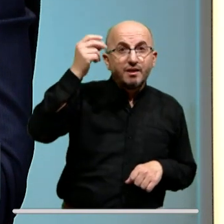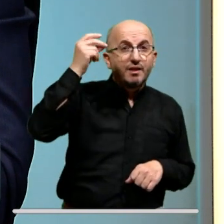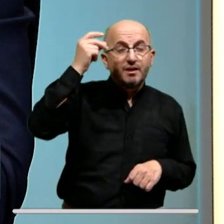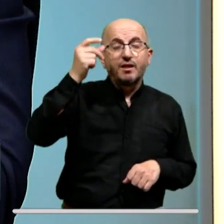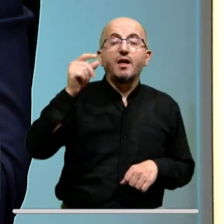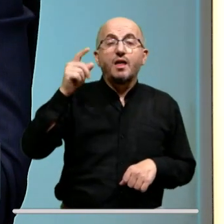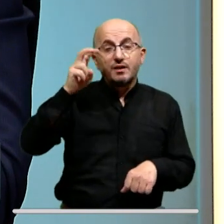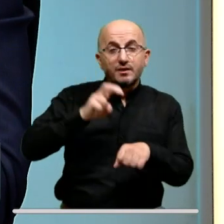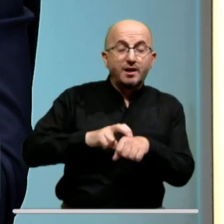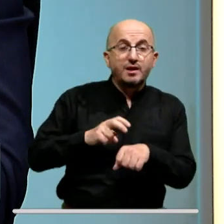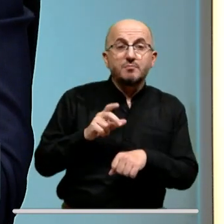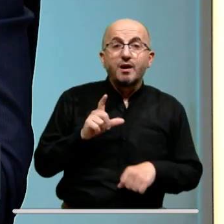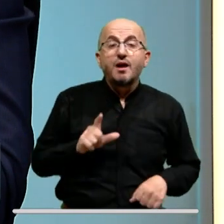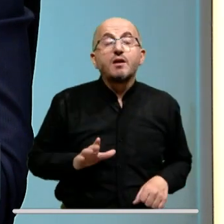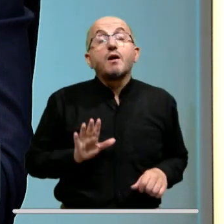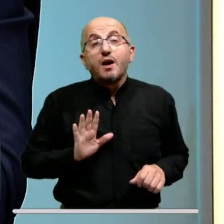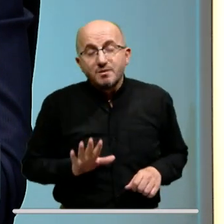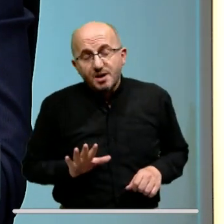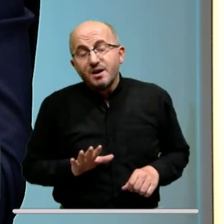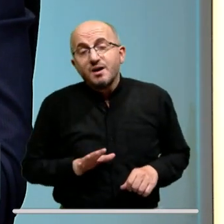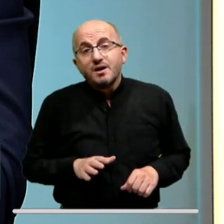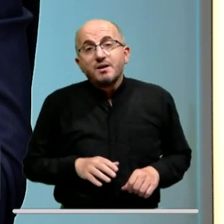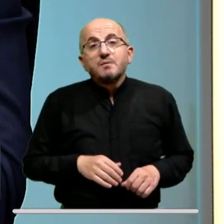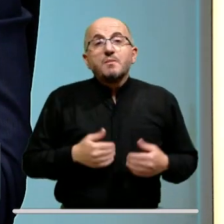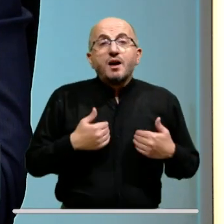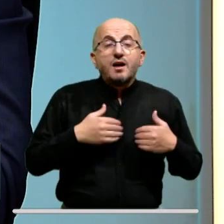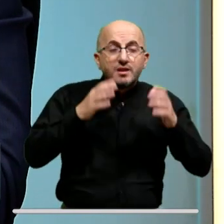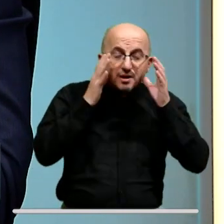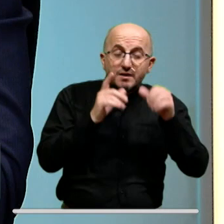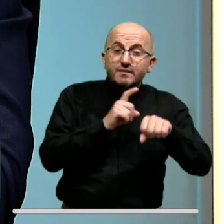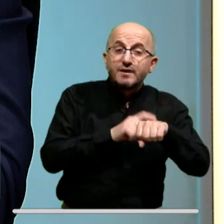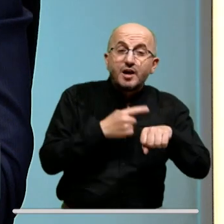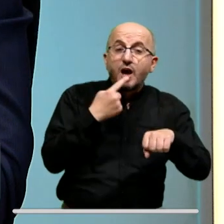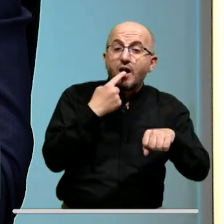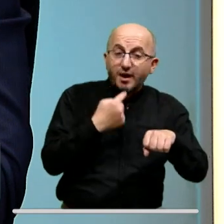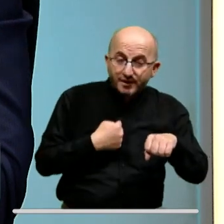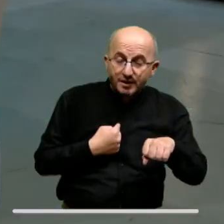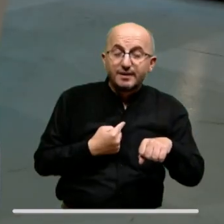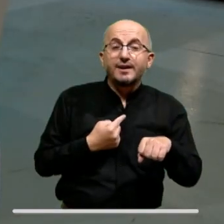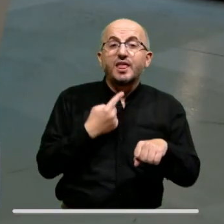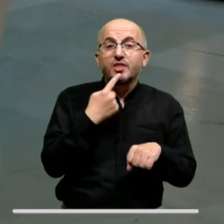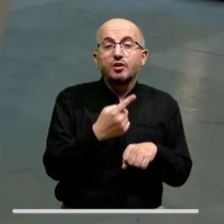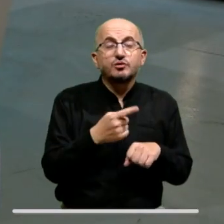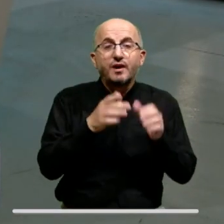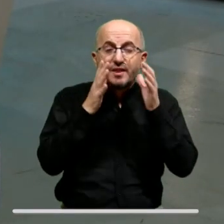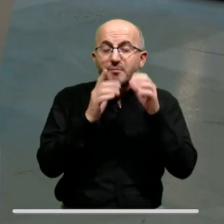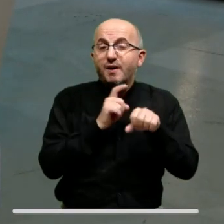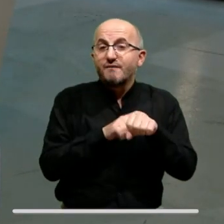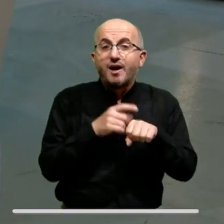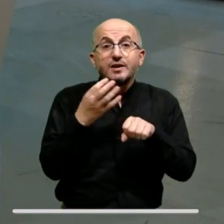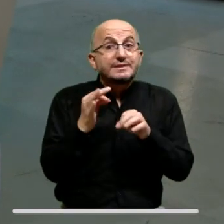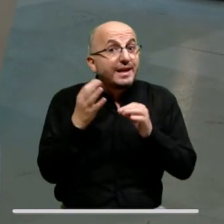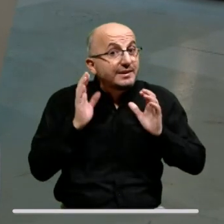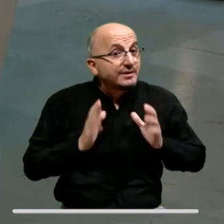ise ona hatırlatmaya gerek yok. Ama diyelim ki bana namaz vaktini hatırlattın falan diyorsa diyelim ki yani namaz vakti oldu. Nasıl kılıyorsa